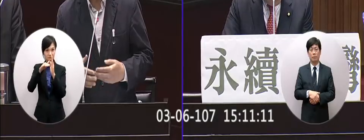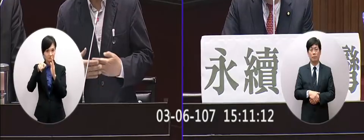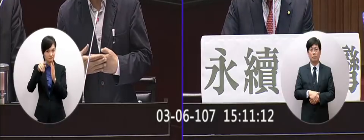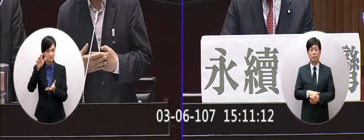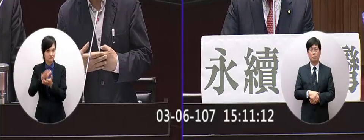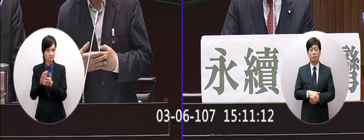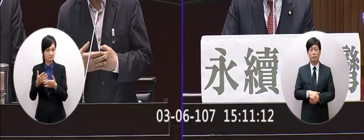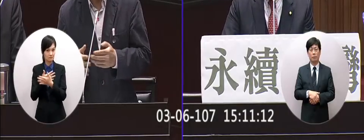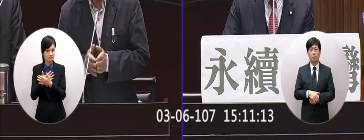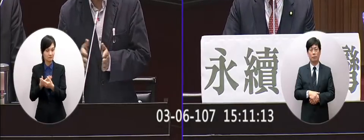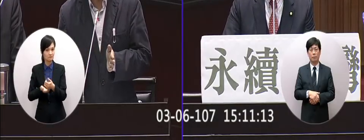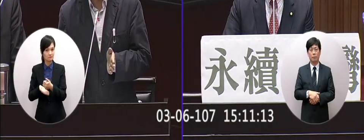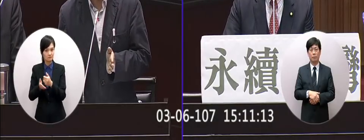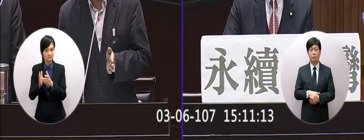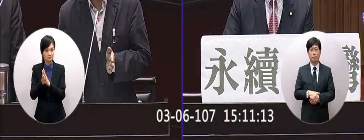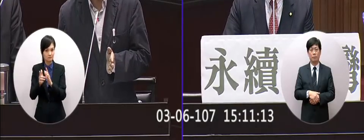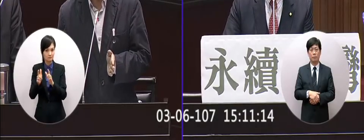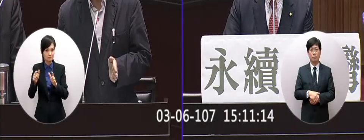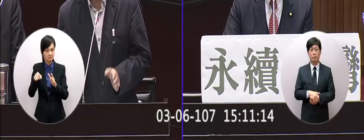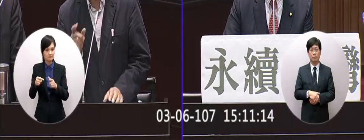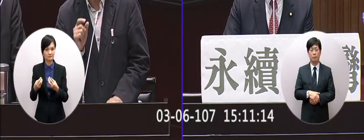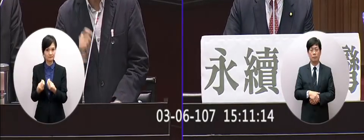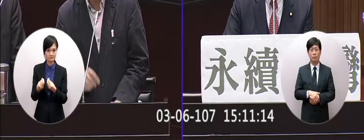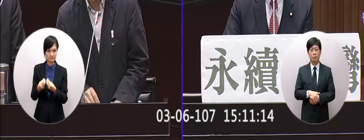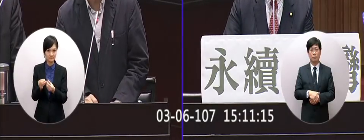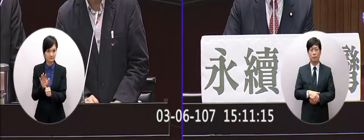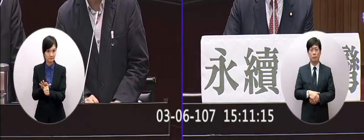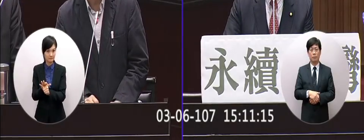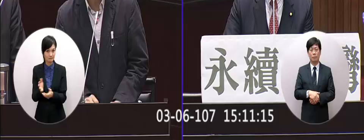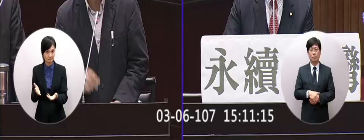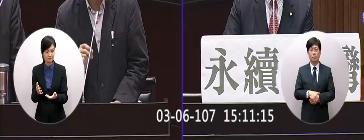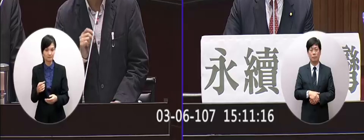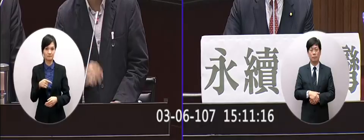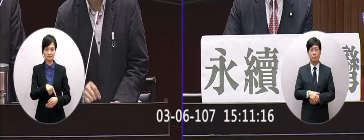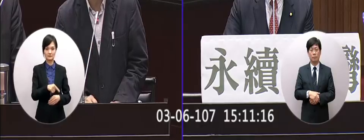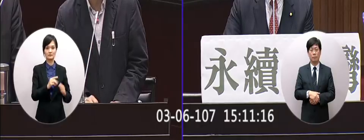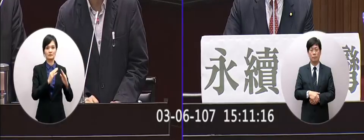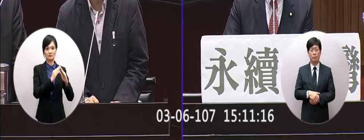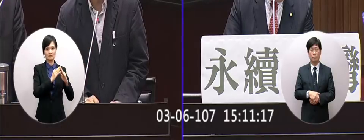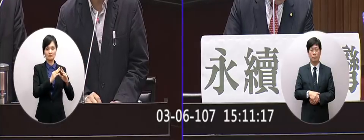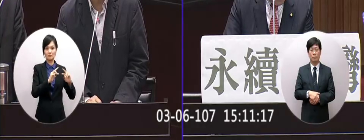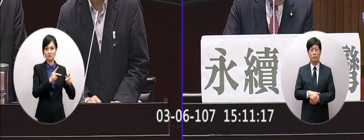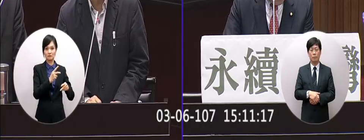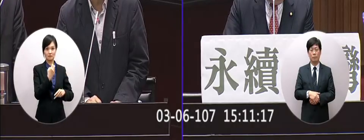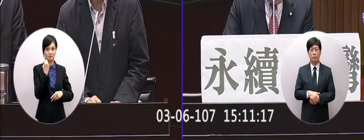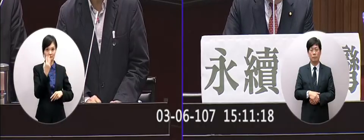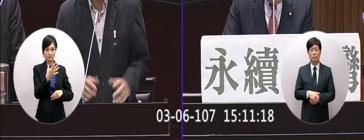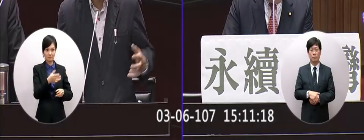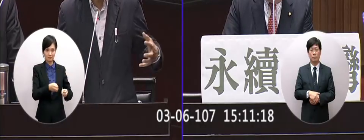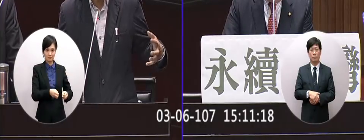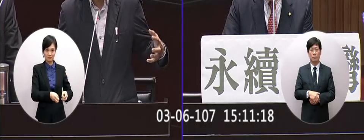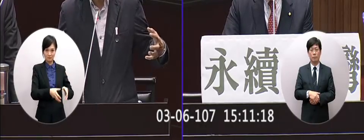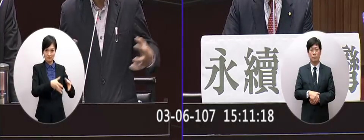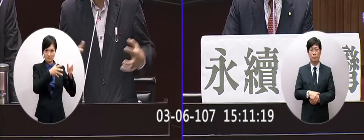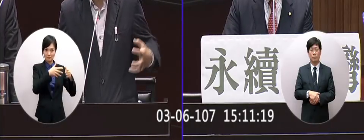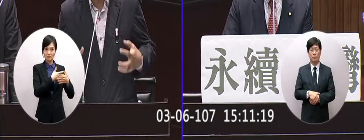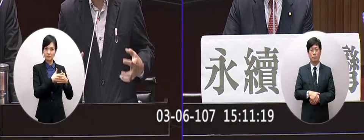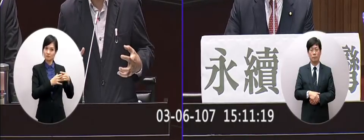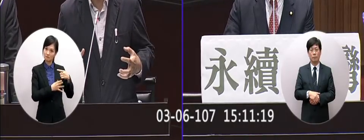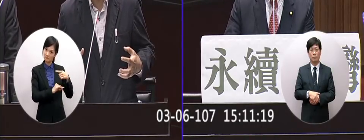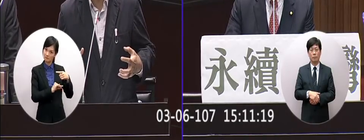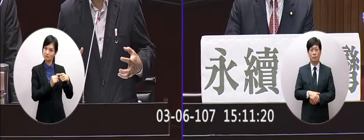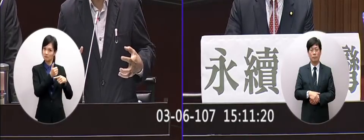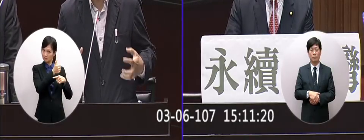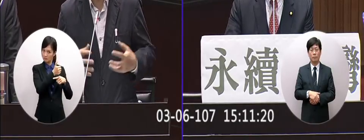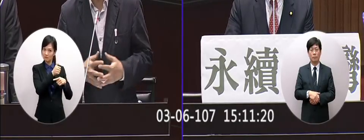宽。那我们现在这个做法是衔接都更，其实都更也有也有50%的容积奖励了，所以这两个搭配起来